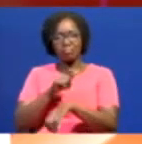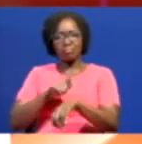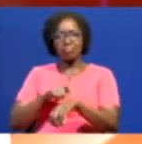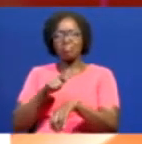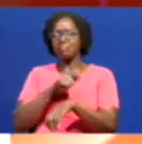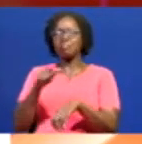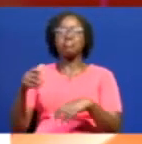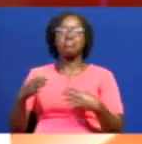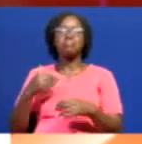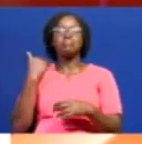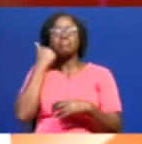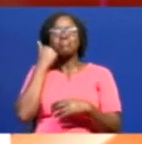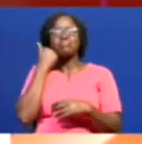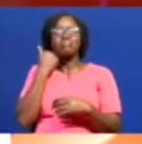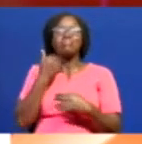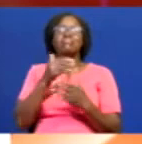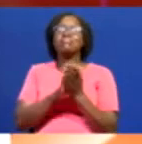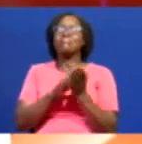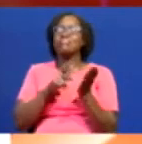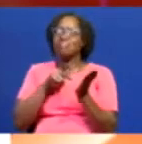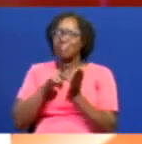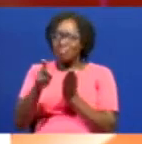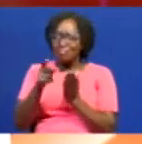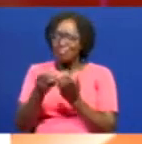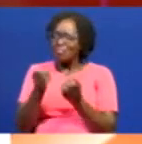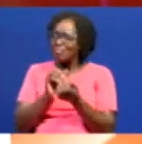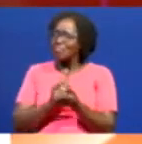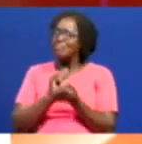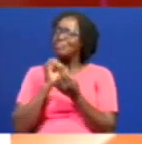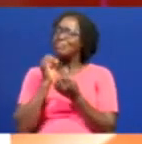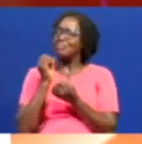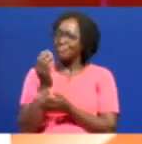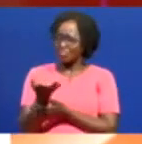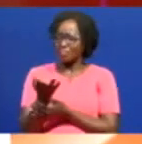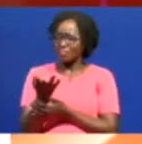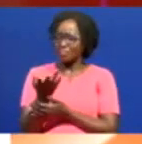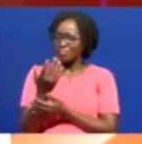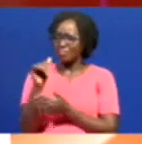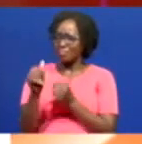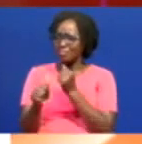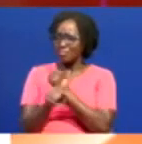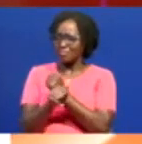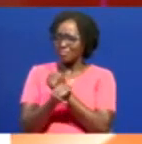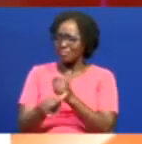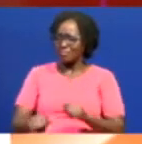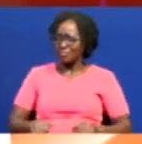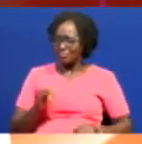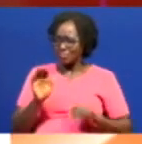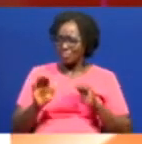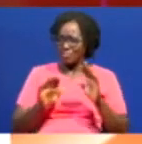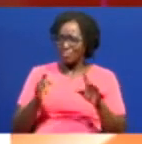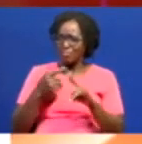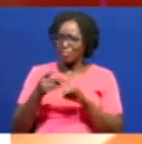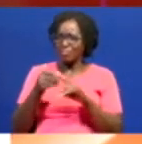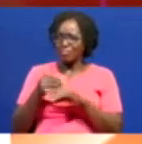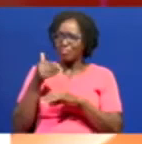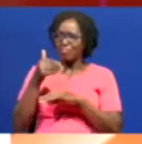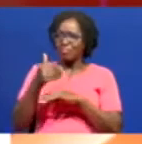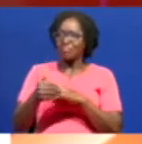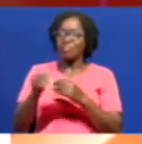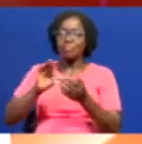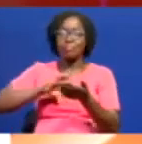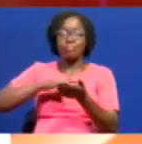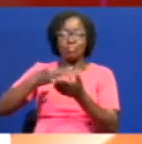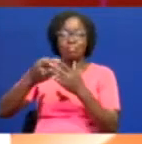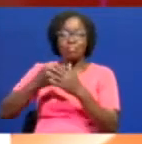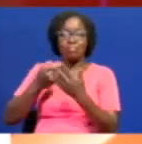ugonjwa huo hulemewa na gharama ya matibabu, hali ambayo inahatarisha maisha yao. Lakini baada ya kupata ufadhili kutoka